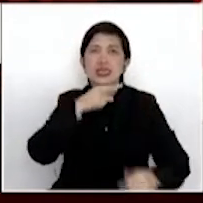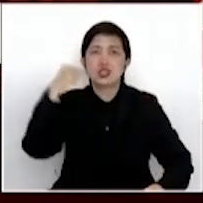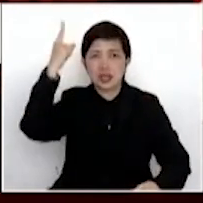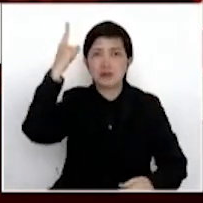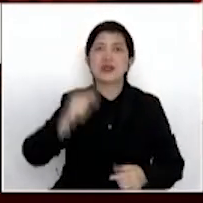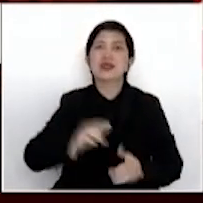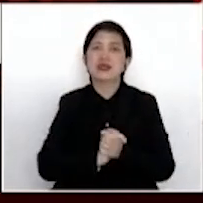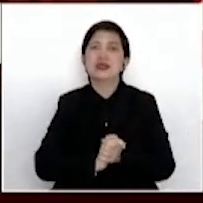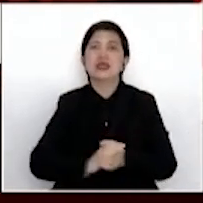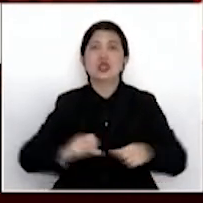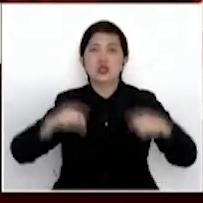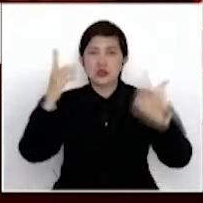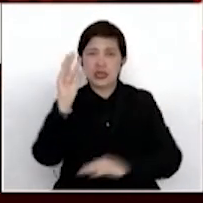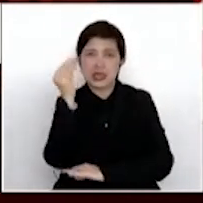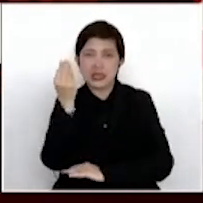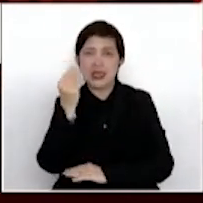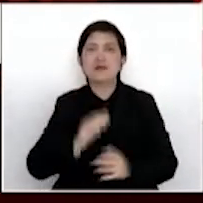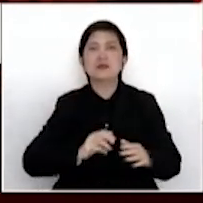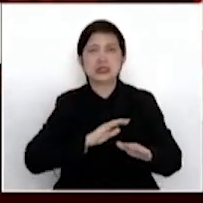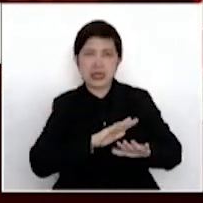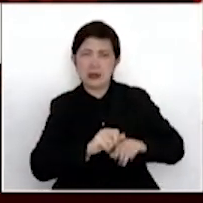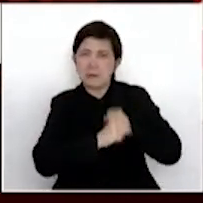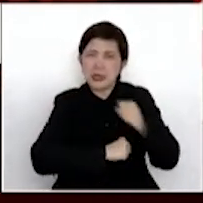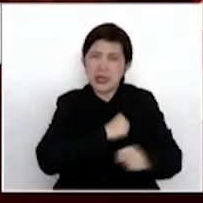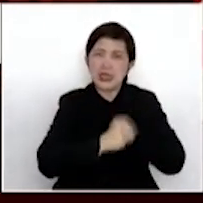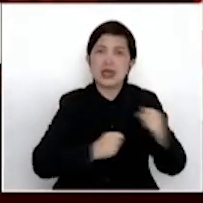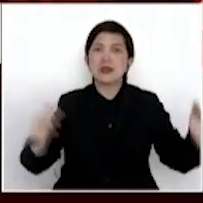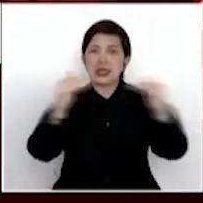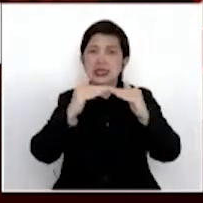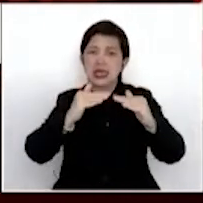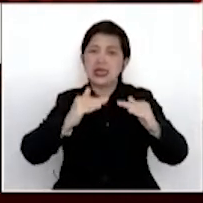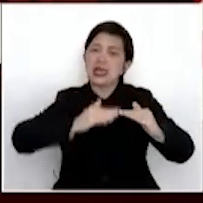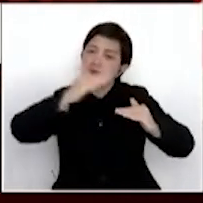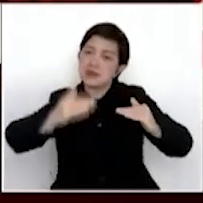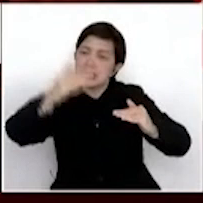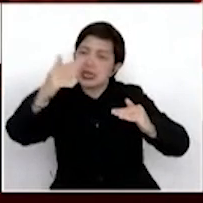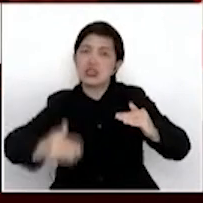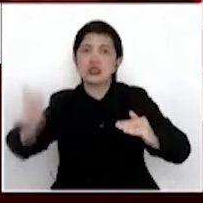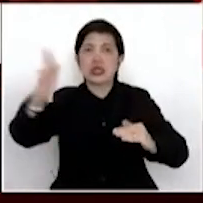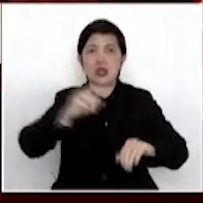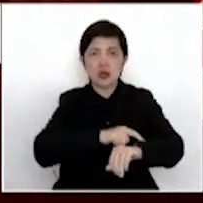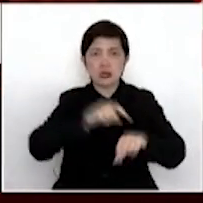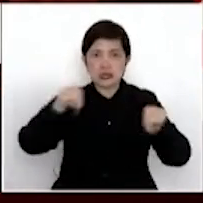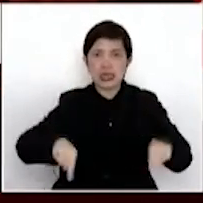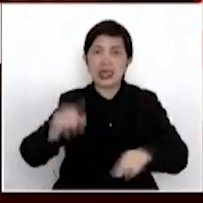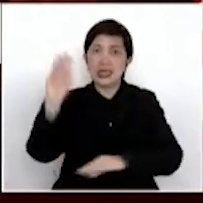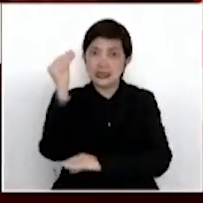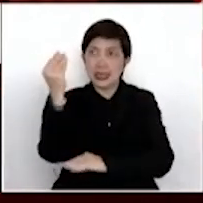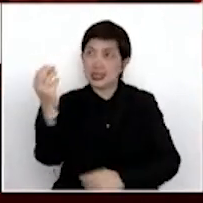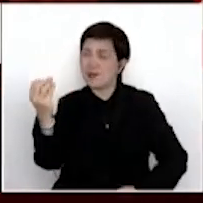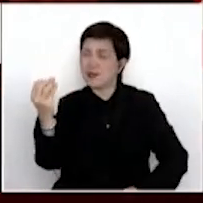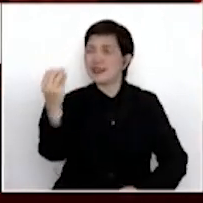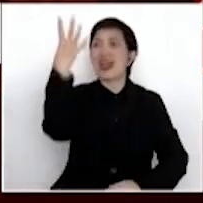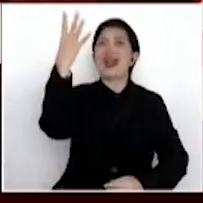3B berdaya berkeadilan berkelanjutan karena inilah saatnya Jakarta menyala